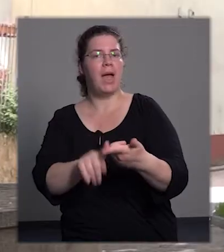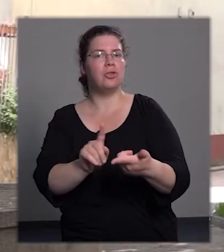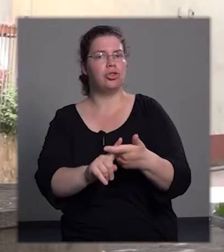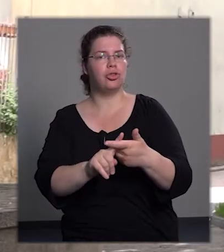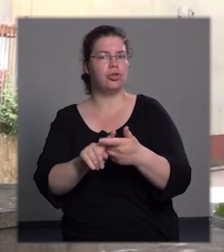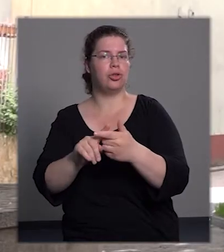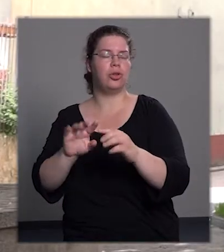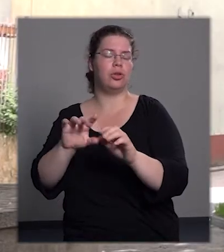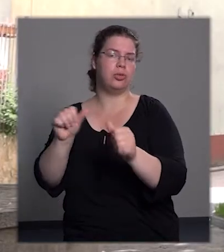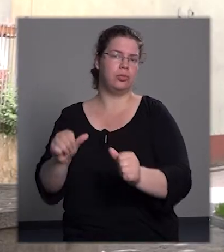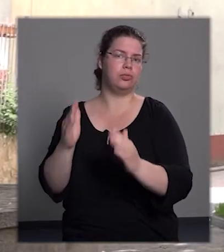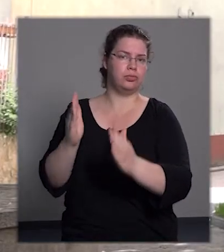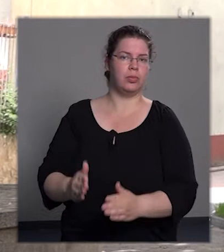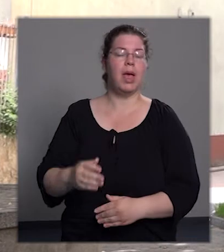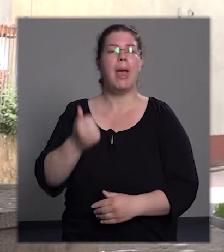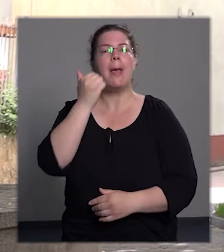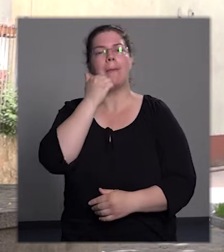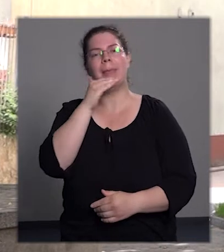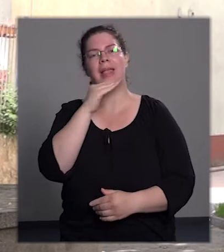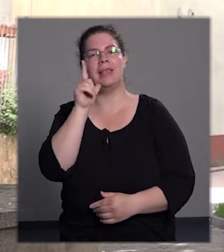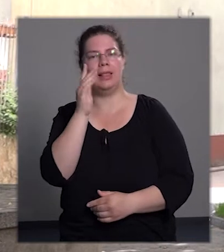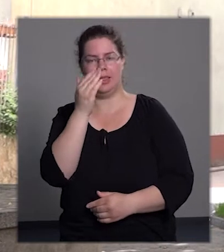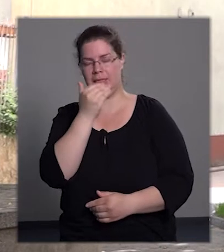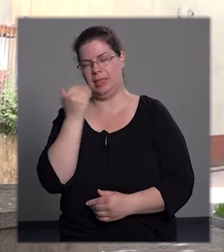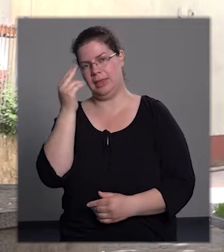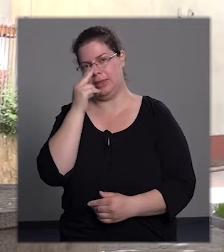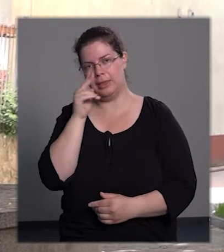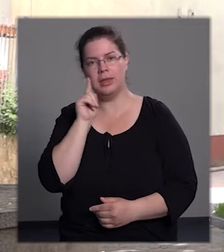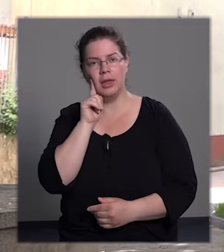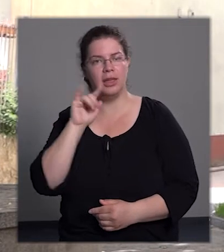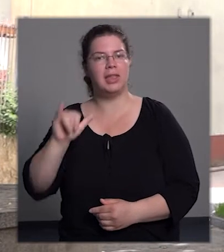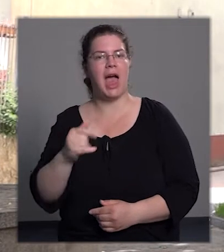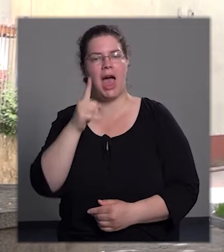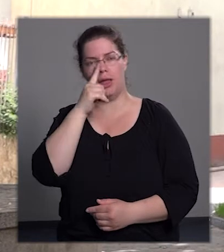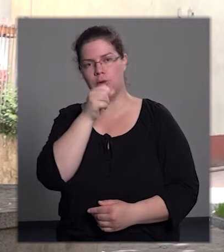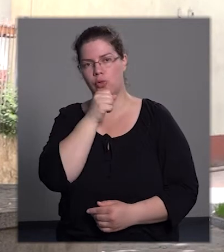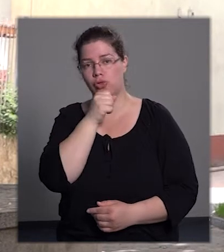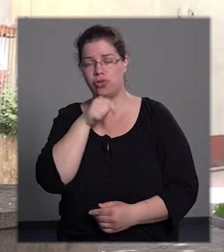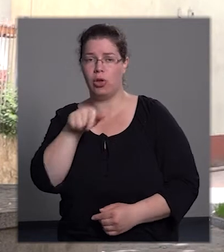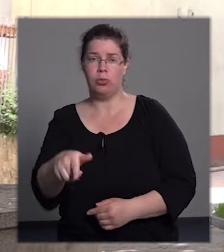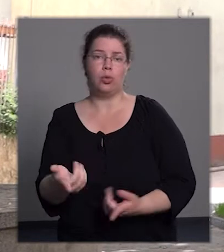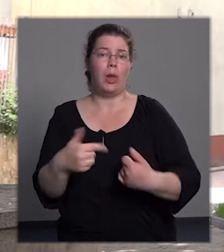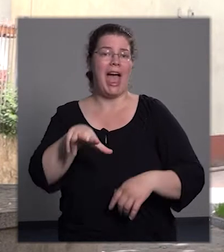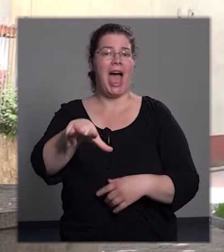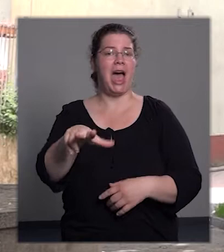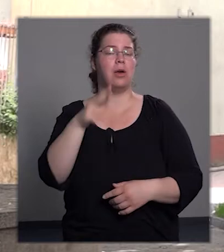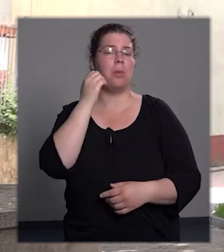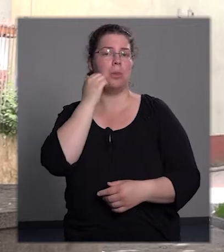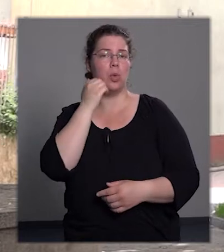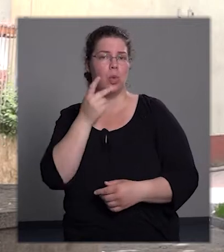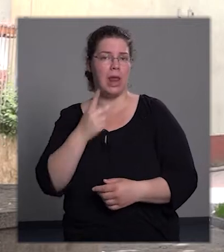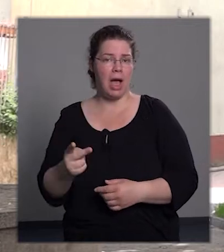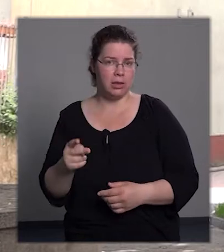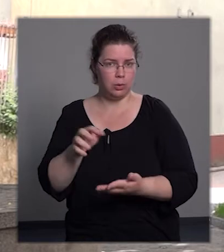munkái itt láthatók, Meszlényi János, tőle három mű látható a kertben. Tavaly